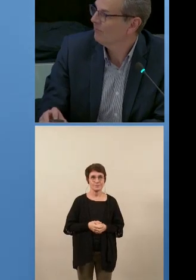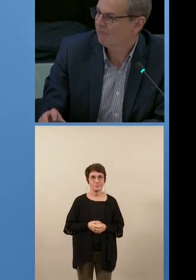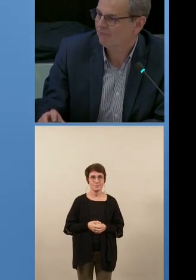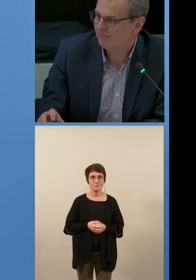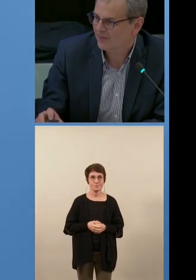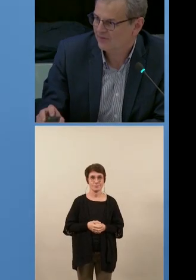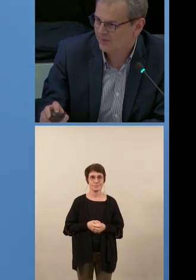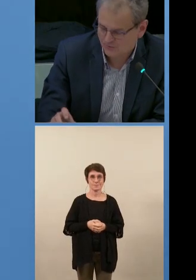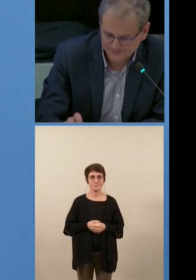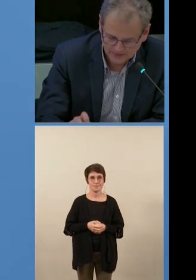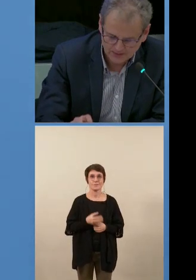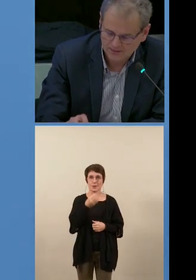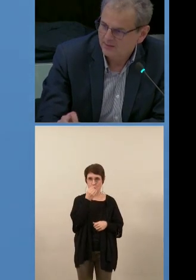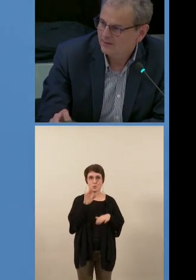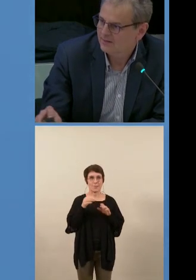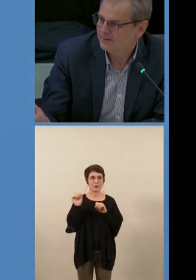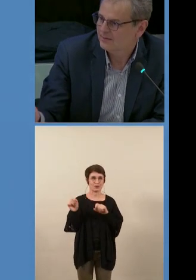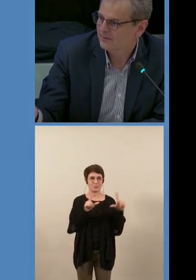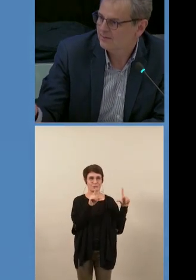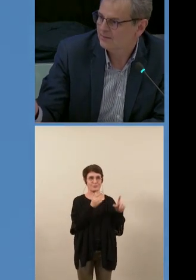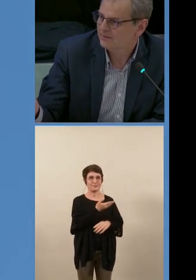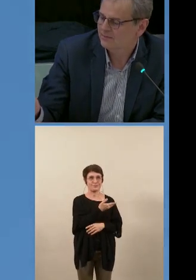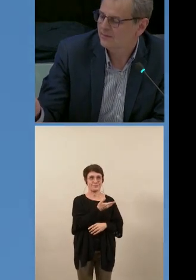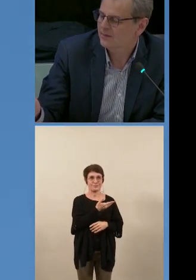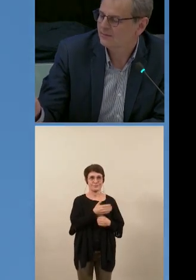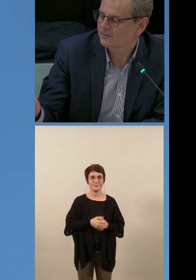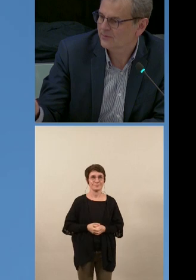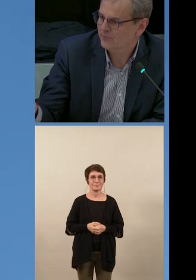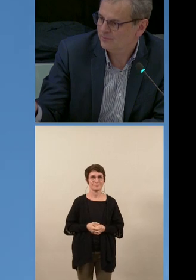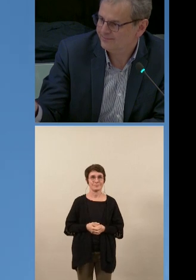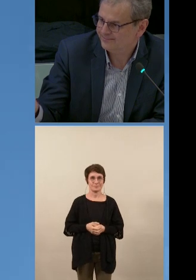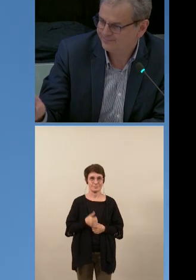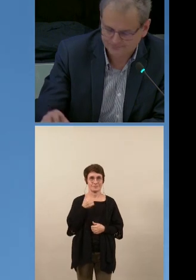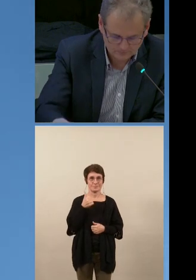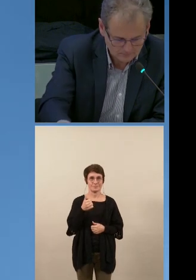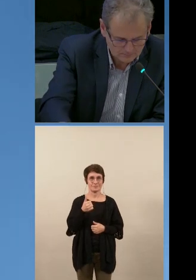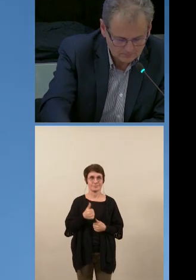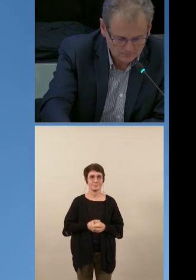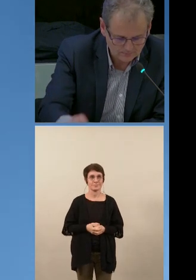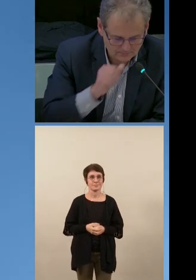diapo ça marche voilà c'est